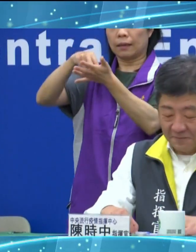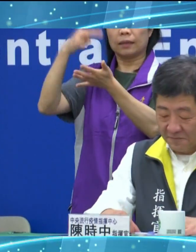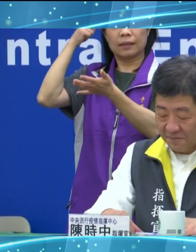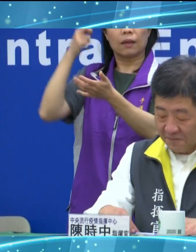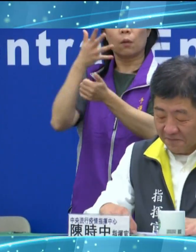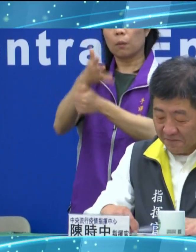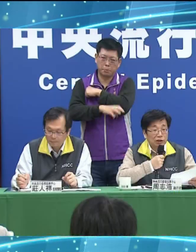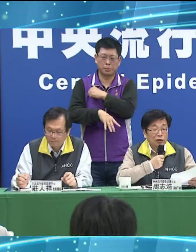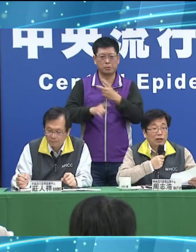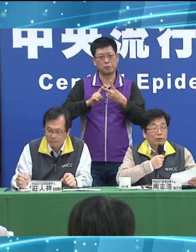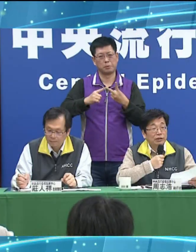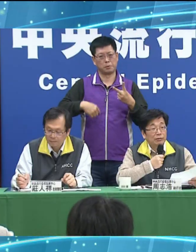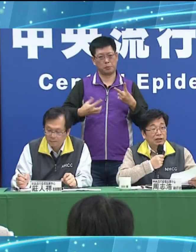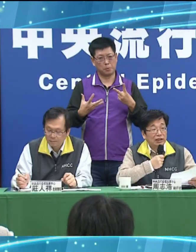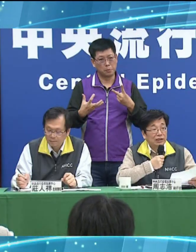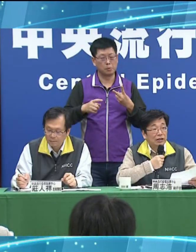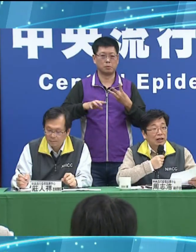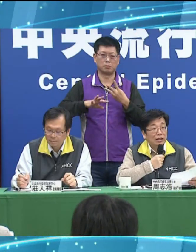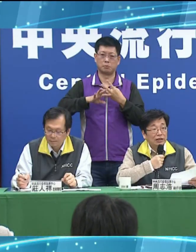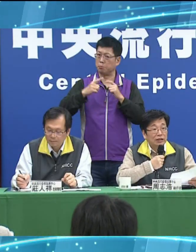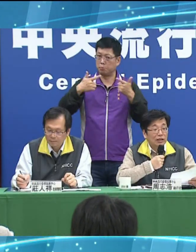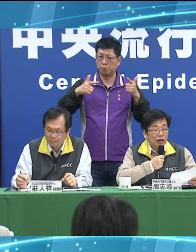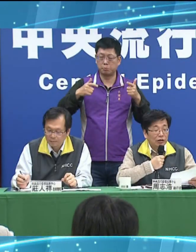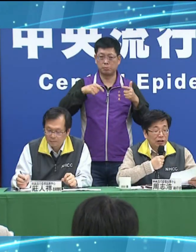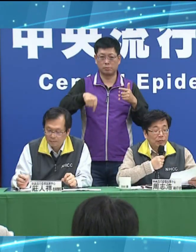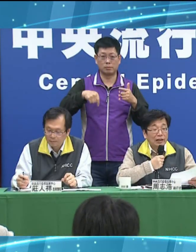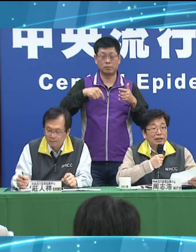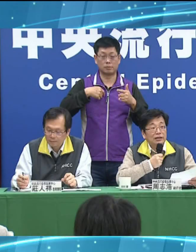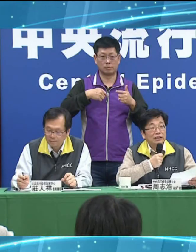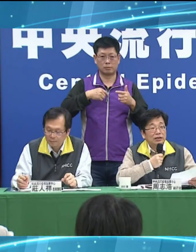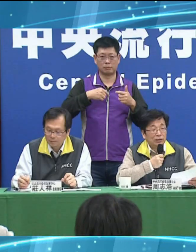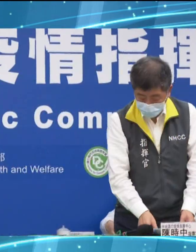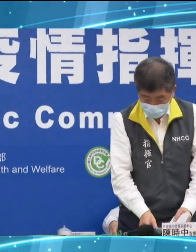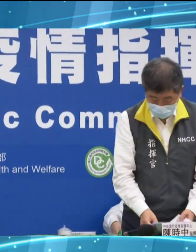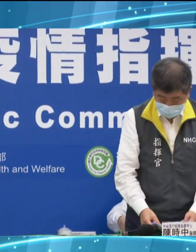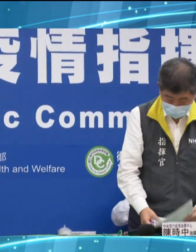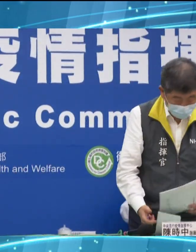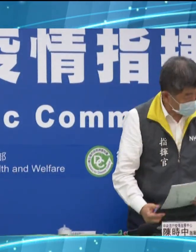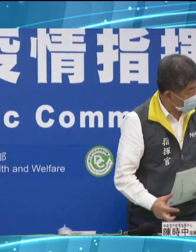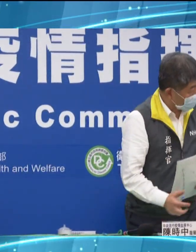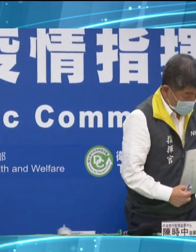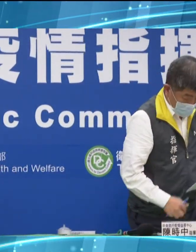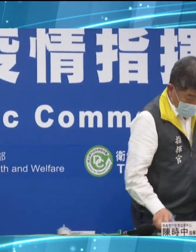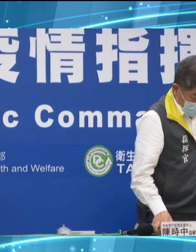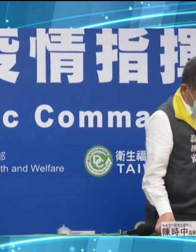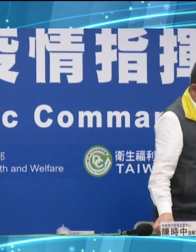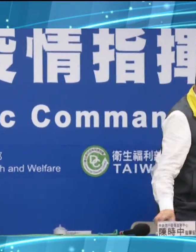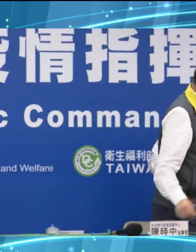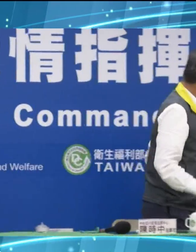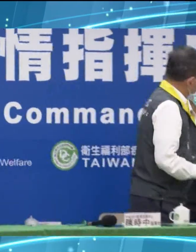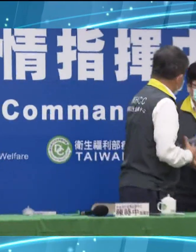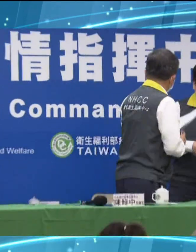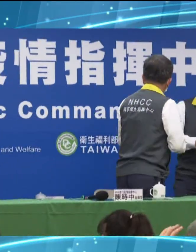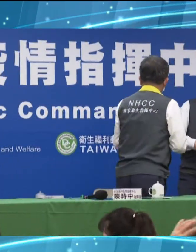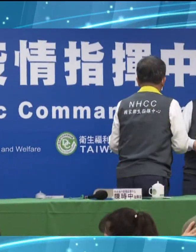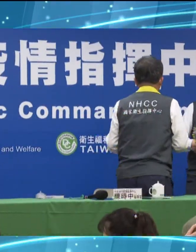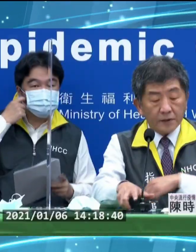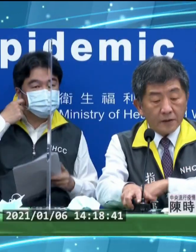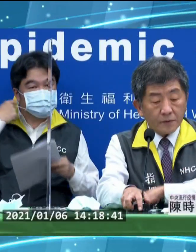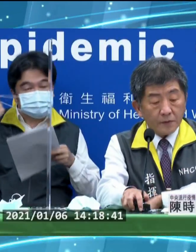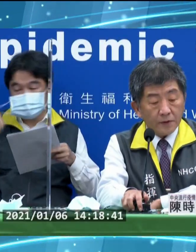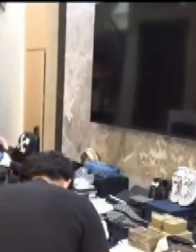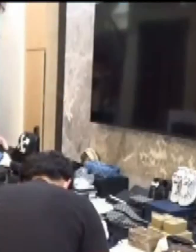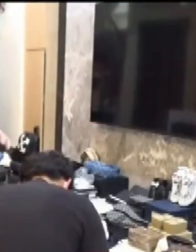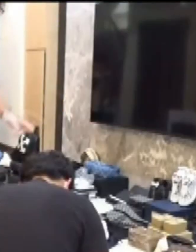方报案。警方在这名江姓女子住的透天厝里面找到了上百个名牌包，出估市价就超过了